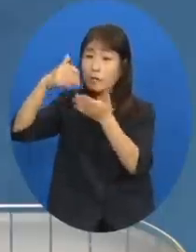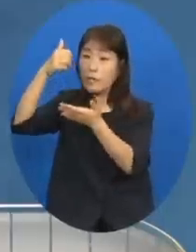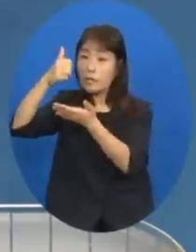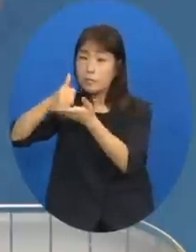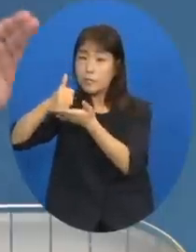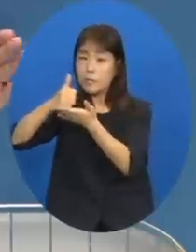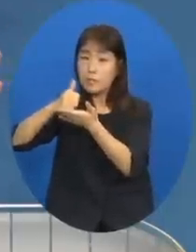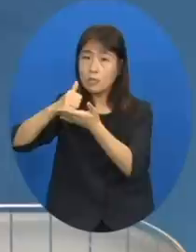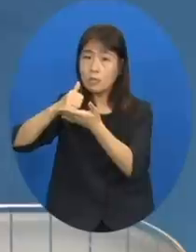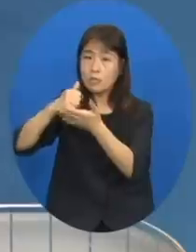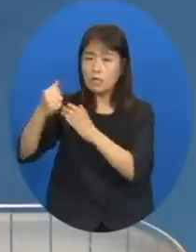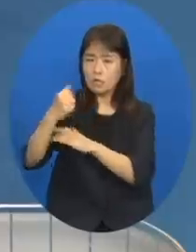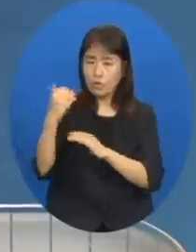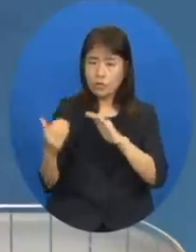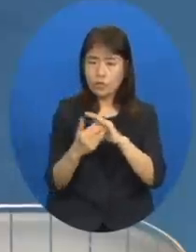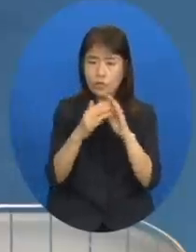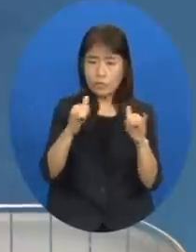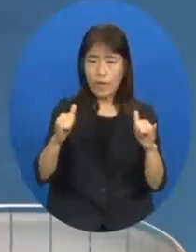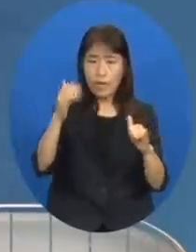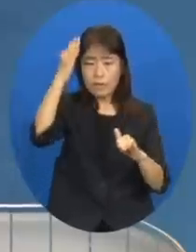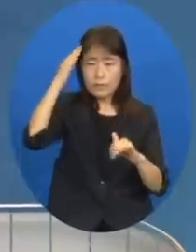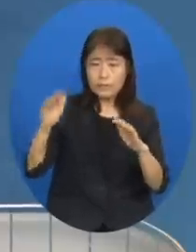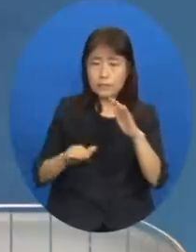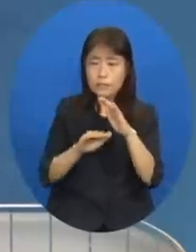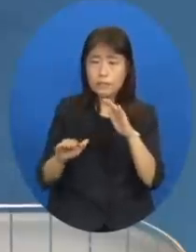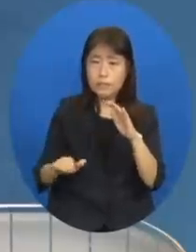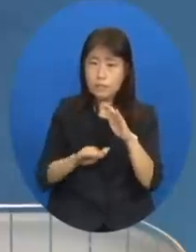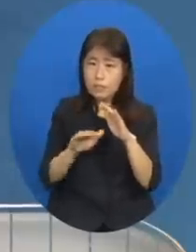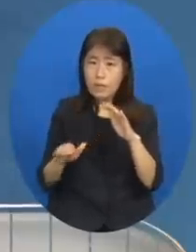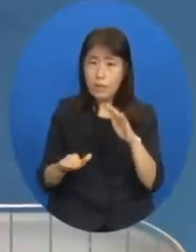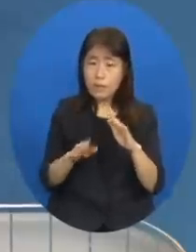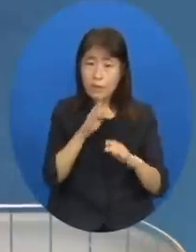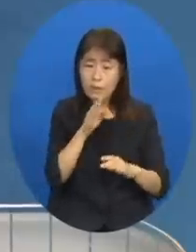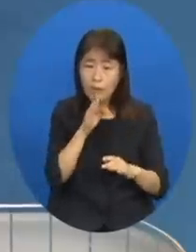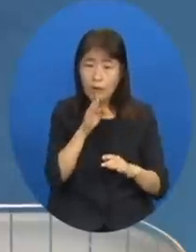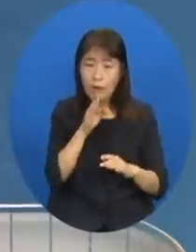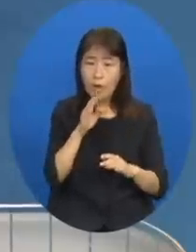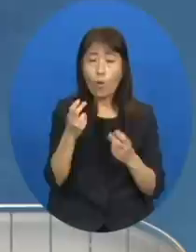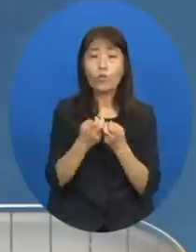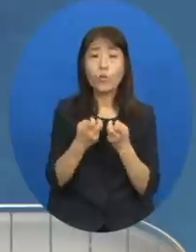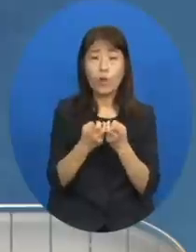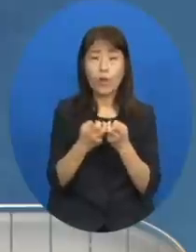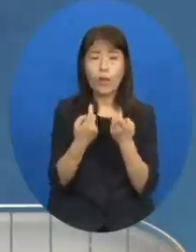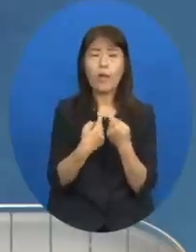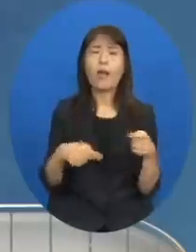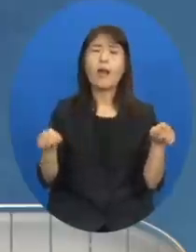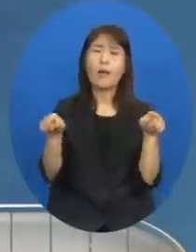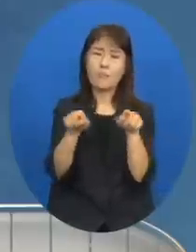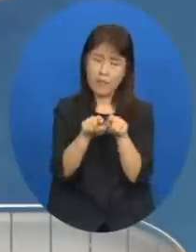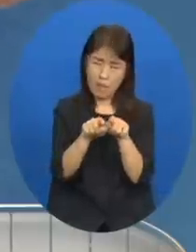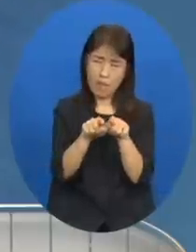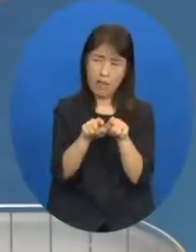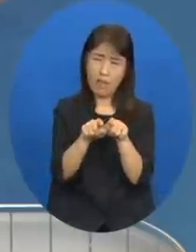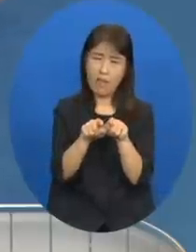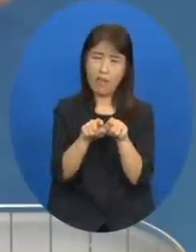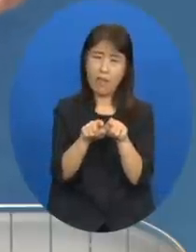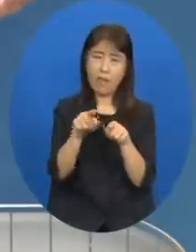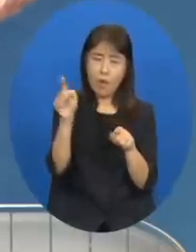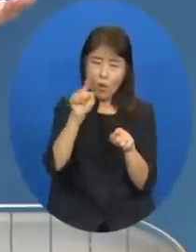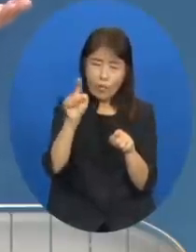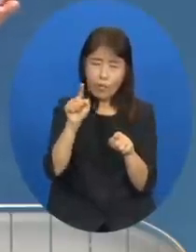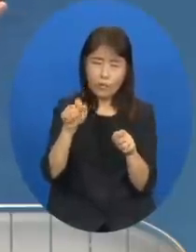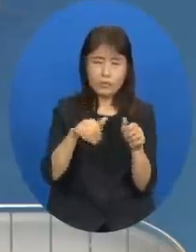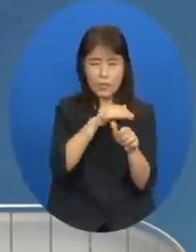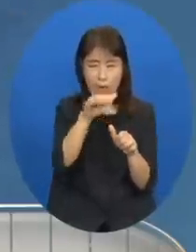전능자의 그늘이 되어 주시나 함께 해 주신다는 겁니다 우리가 어떤 일을 겪어도 어떤 상황에서도